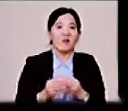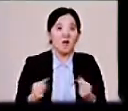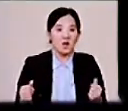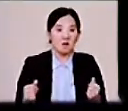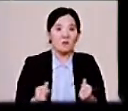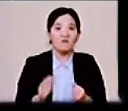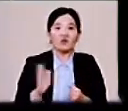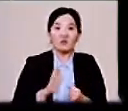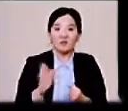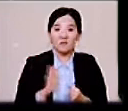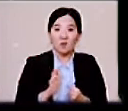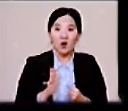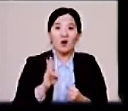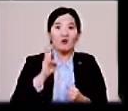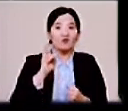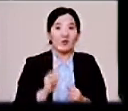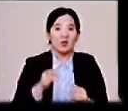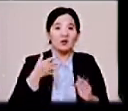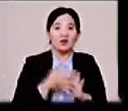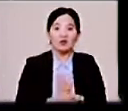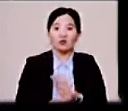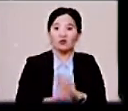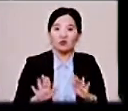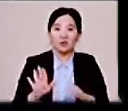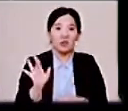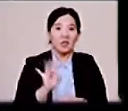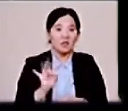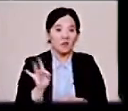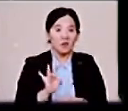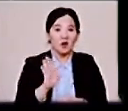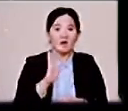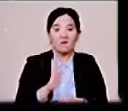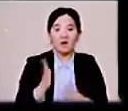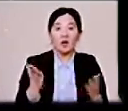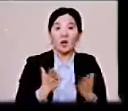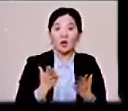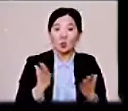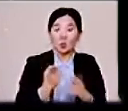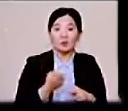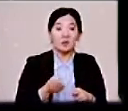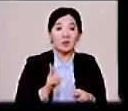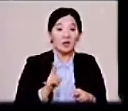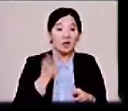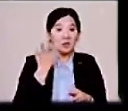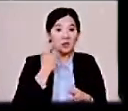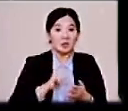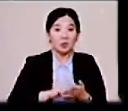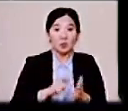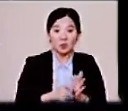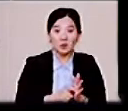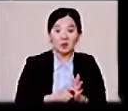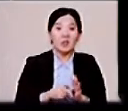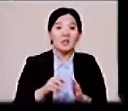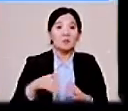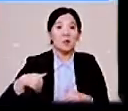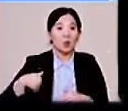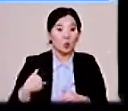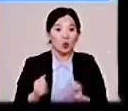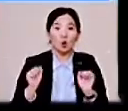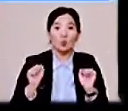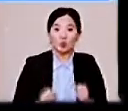растворяемое вещество. Ненасыщенные растворы, в которых при данной комнатной температуре может